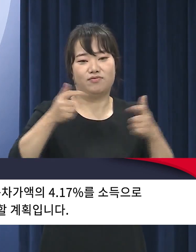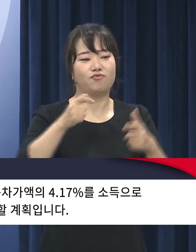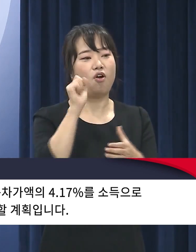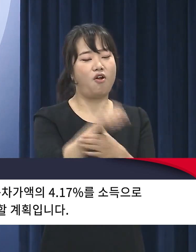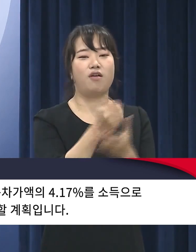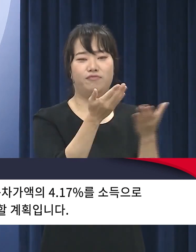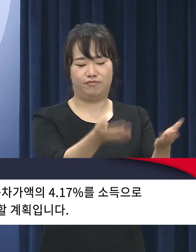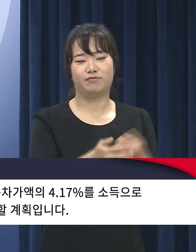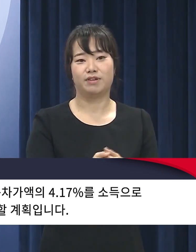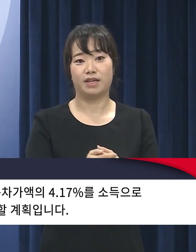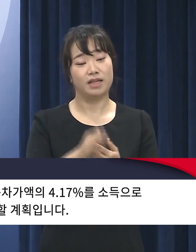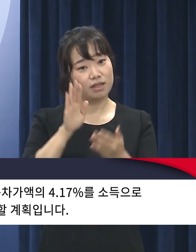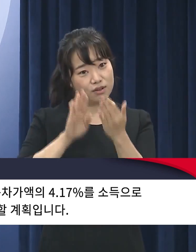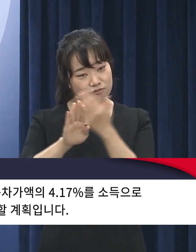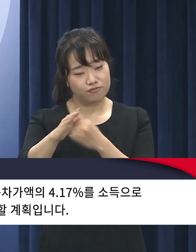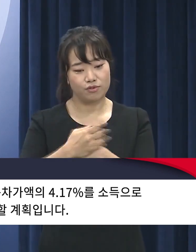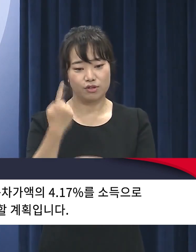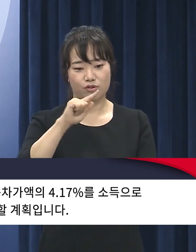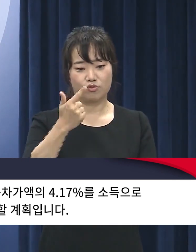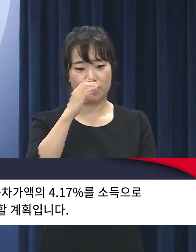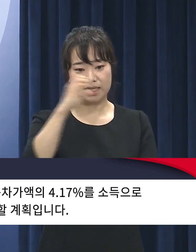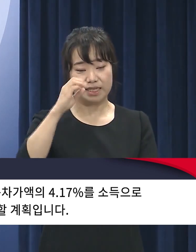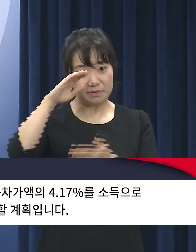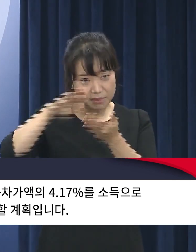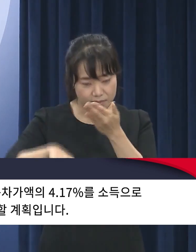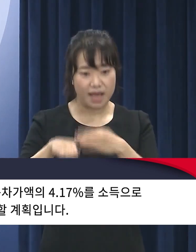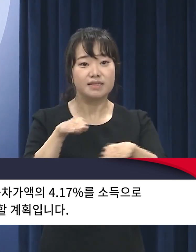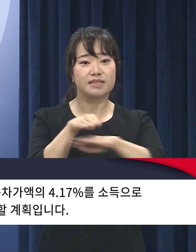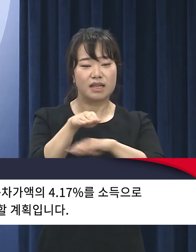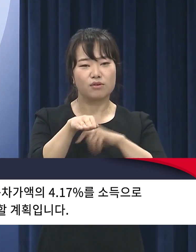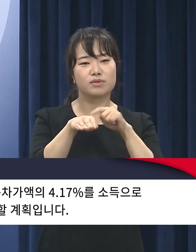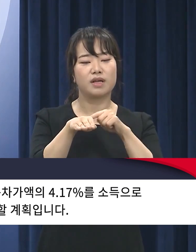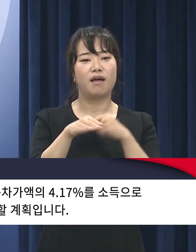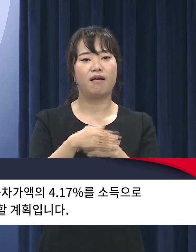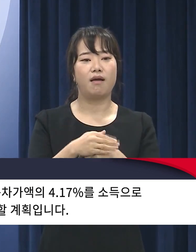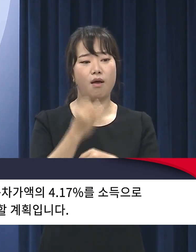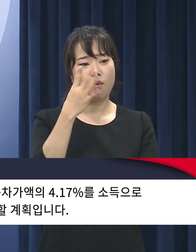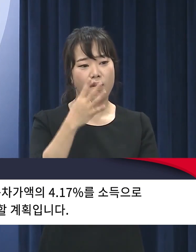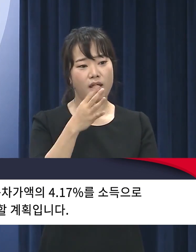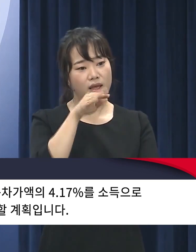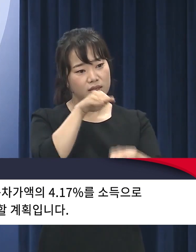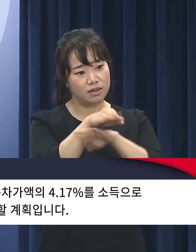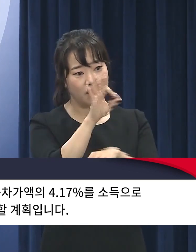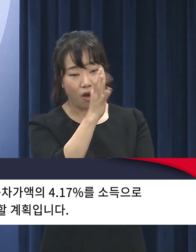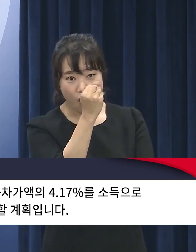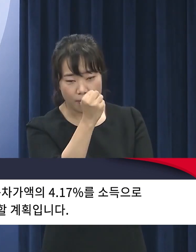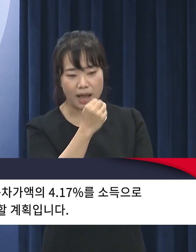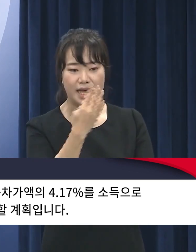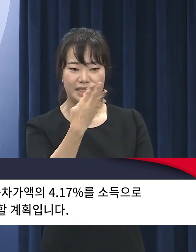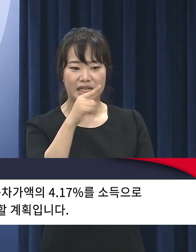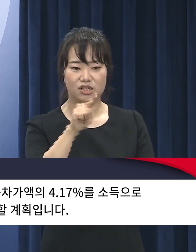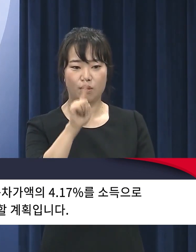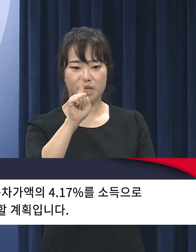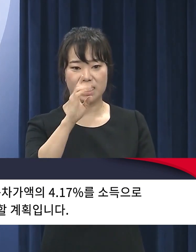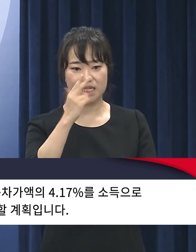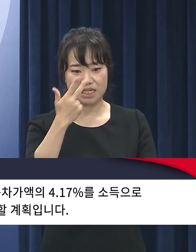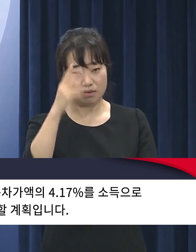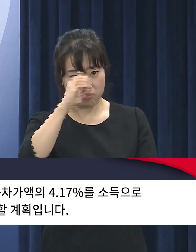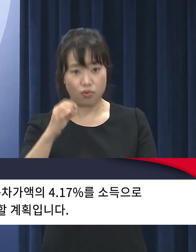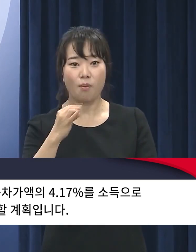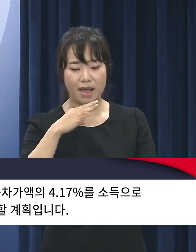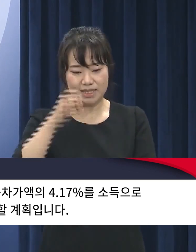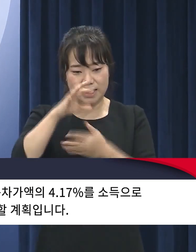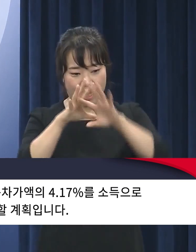완화합니다. 또한 현재 1600cc 미만 자동차 등에 대해서는 자동차 가액의 4.17%를 소득으로